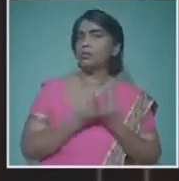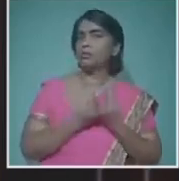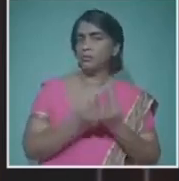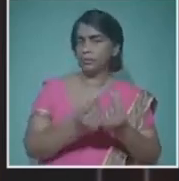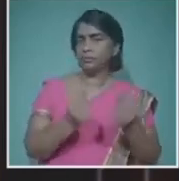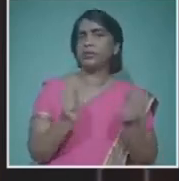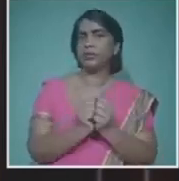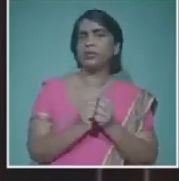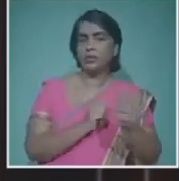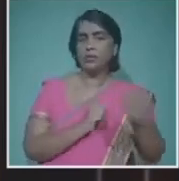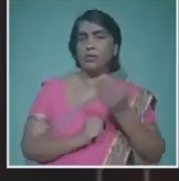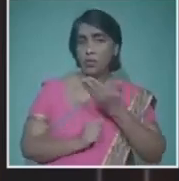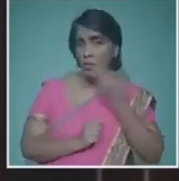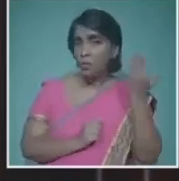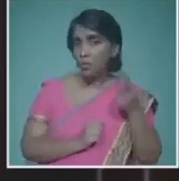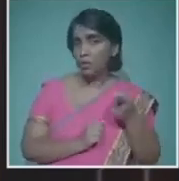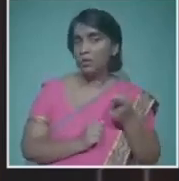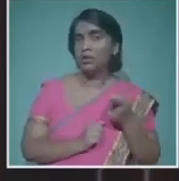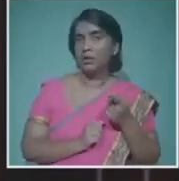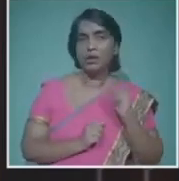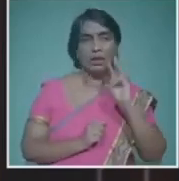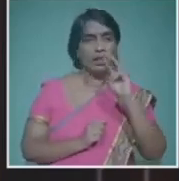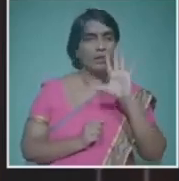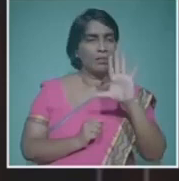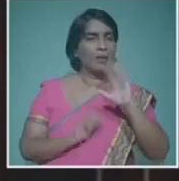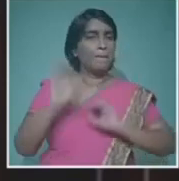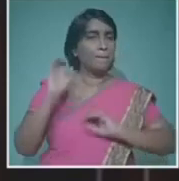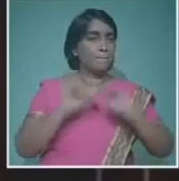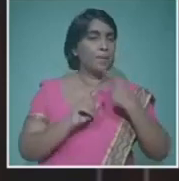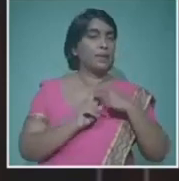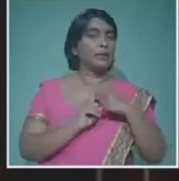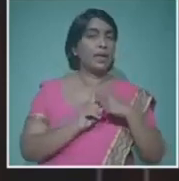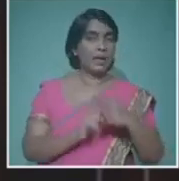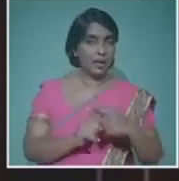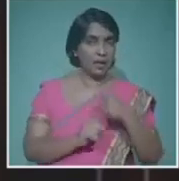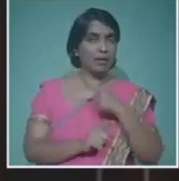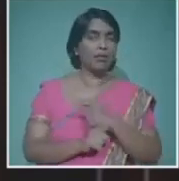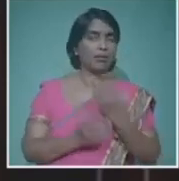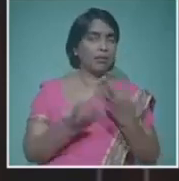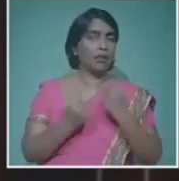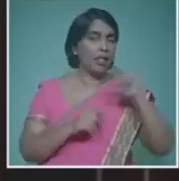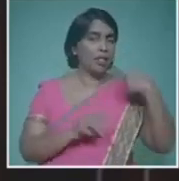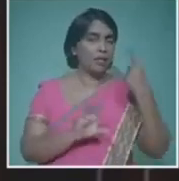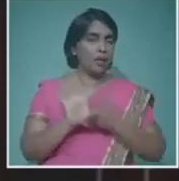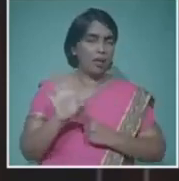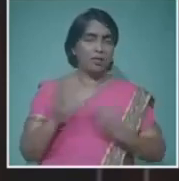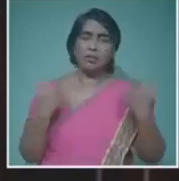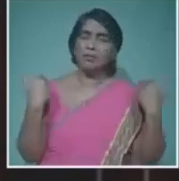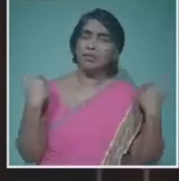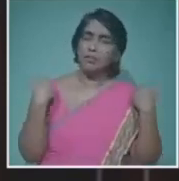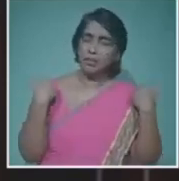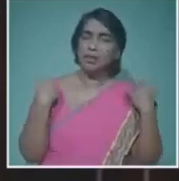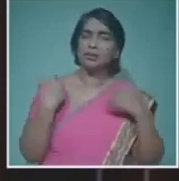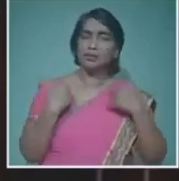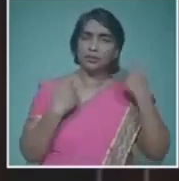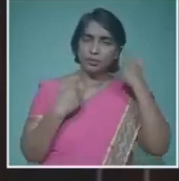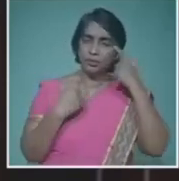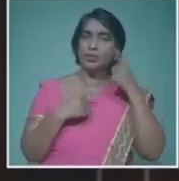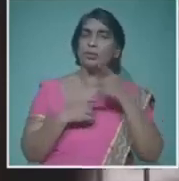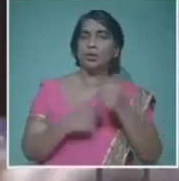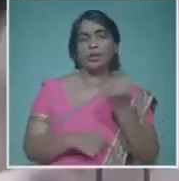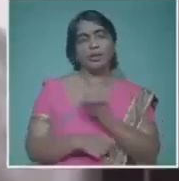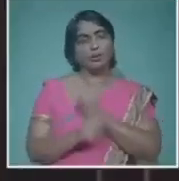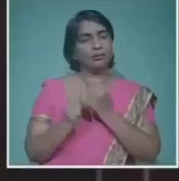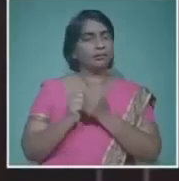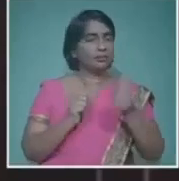වැඩසටහන තල්ලු කරන්න පුළුවන් නේද? මේ 135ේ තියෙන ඉලක්කය ඔබතුමා ලබන වසර තුළ මහන්සි වුණොත් අපි දන්නවා ඔබතුමාගේ කැපවීම